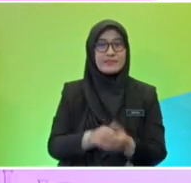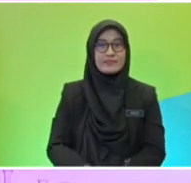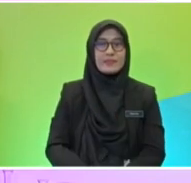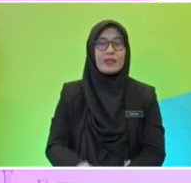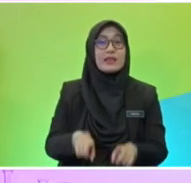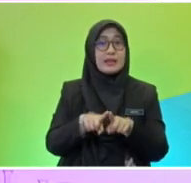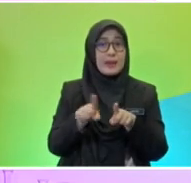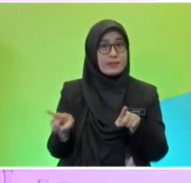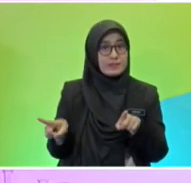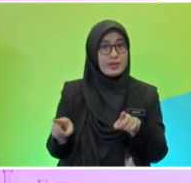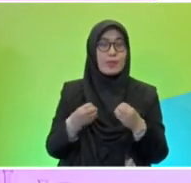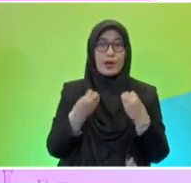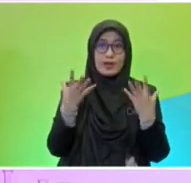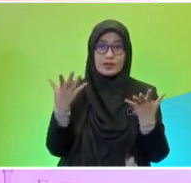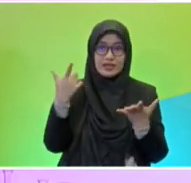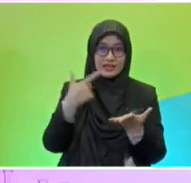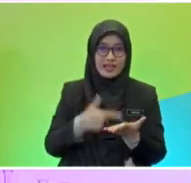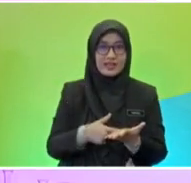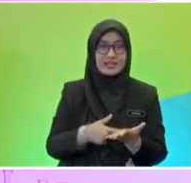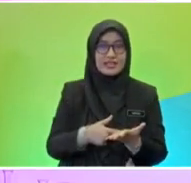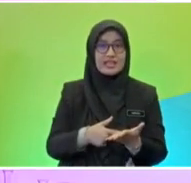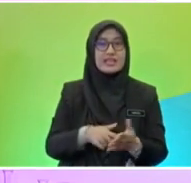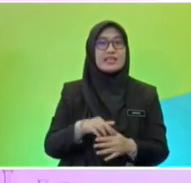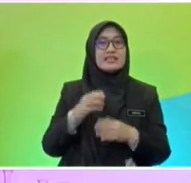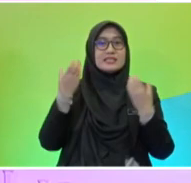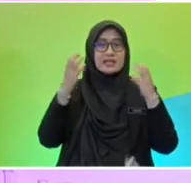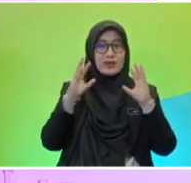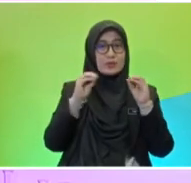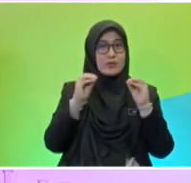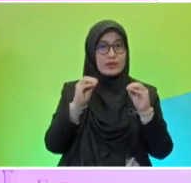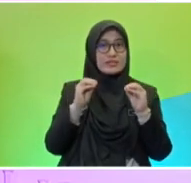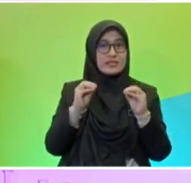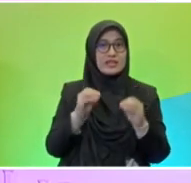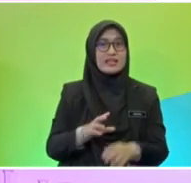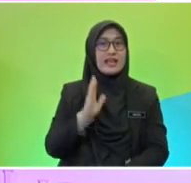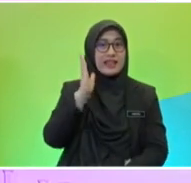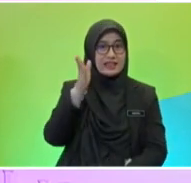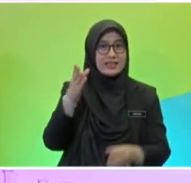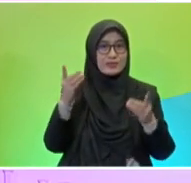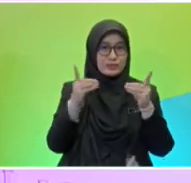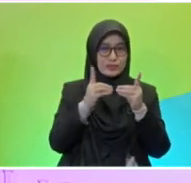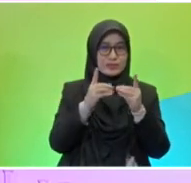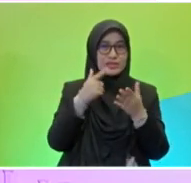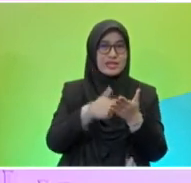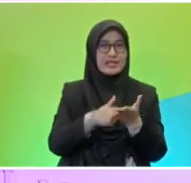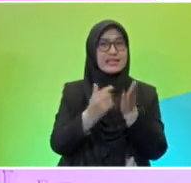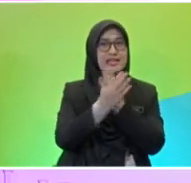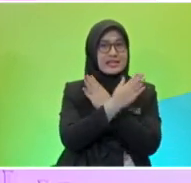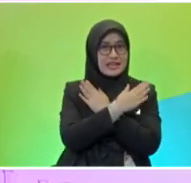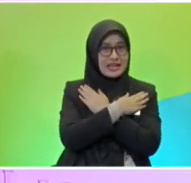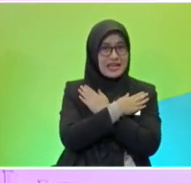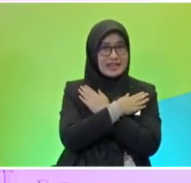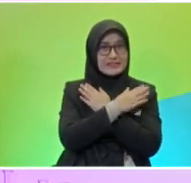banyak lagi tau cikgu nak kongsikan kepada anda semua. Tapi kita berhenti rehat dulu. Jangan ke mana, selepas ini kita akan kembali dalam